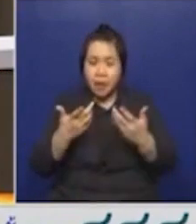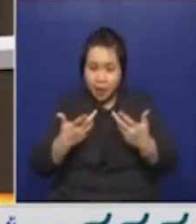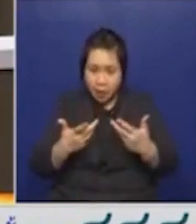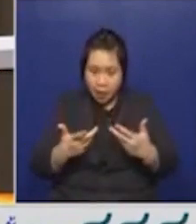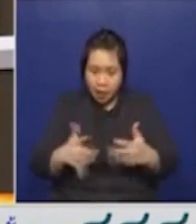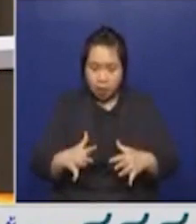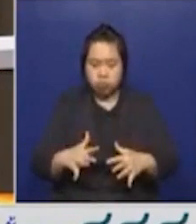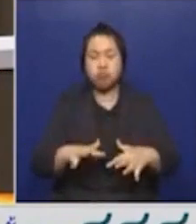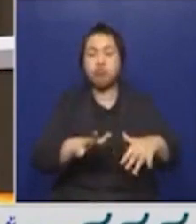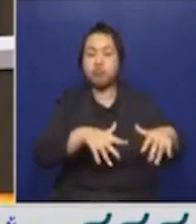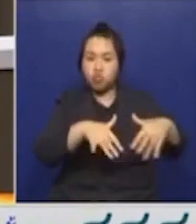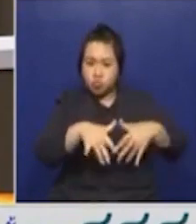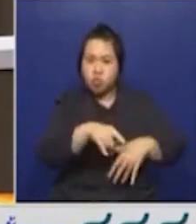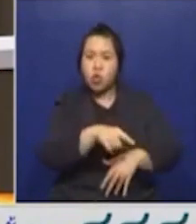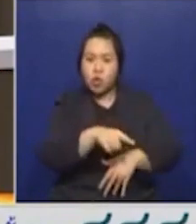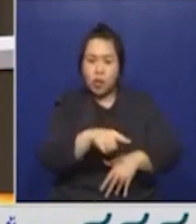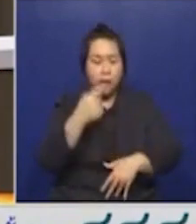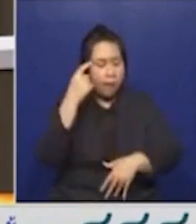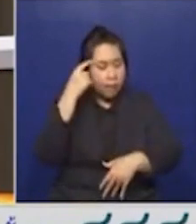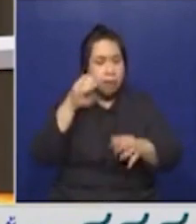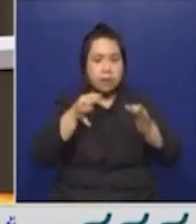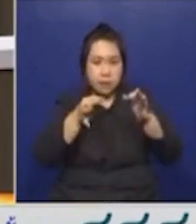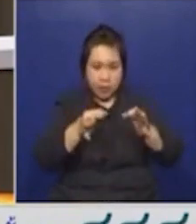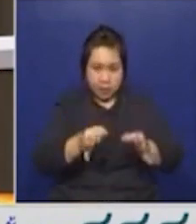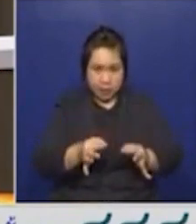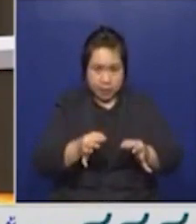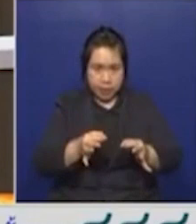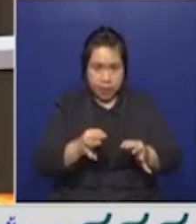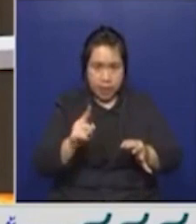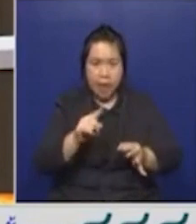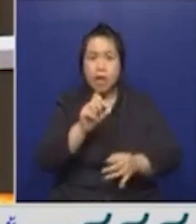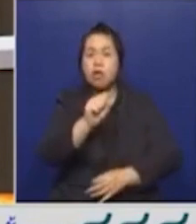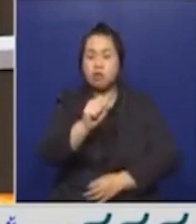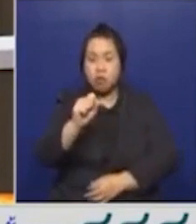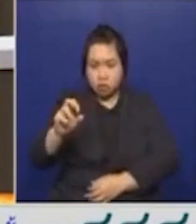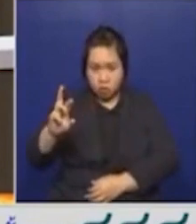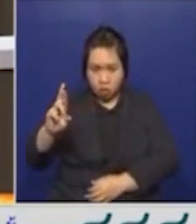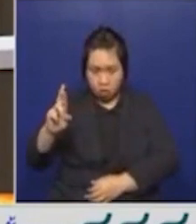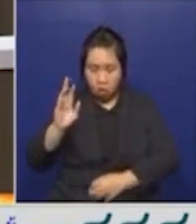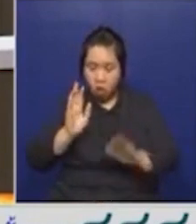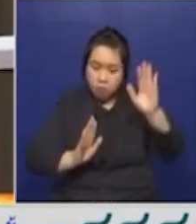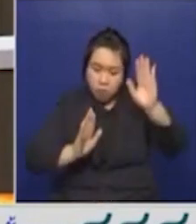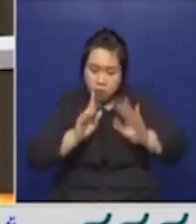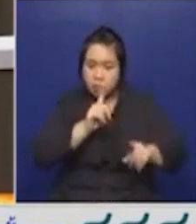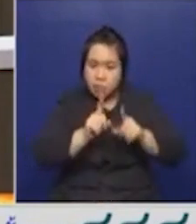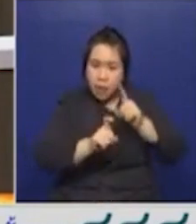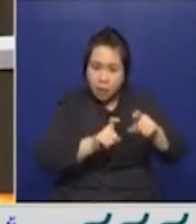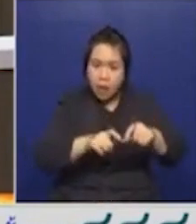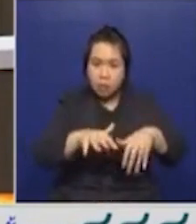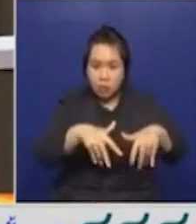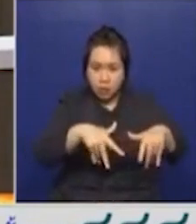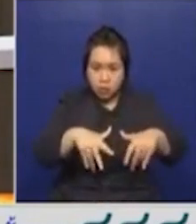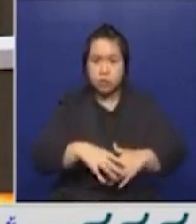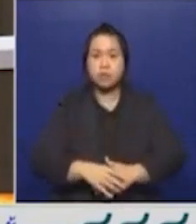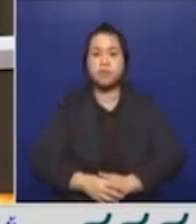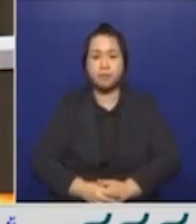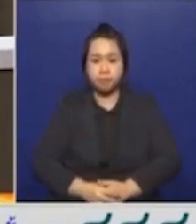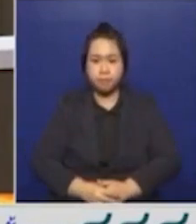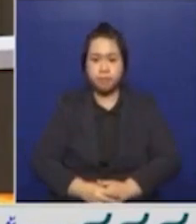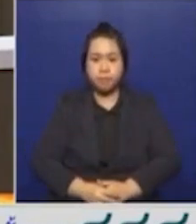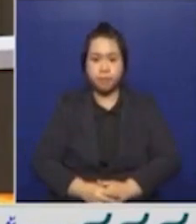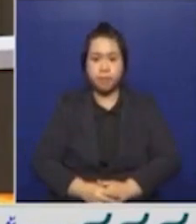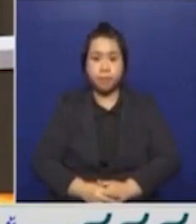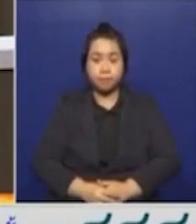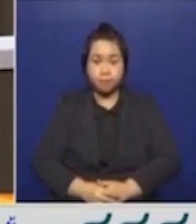เสียงส่วนใหญ่ของประชาชนจะเป็นผู้ตัดสินเองผ่านกลไกของศ.และการลงประชามติค่ะท่านประธาน